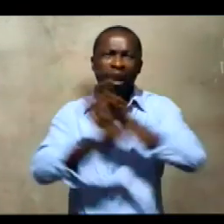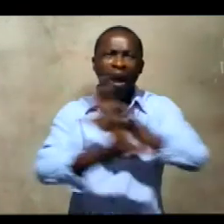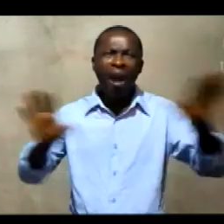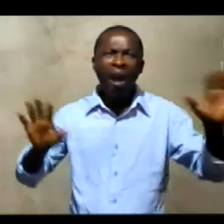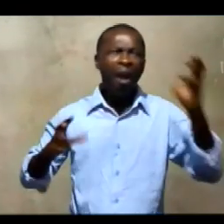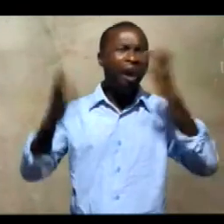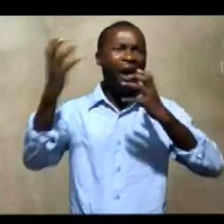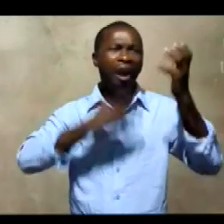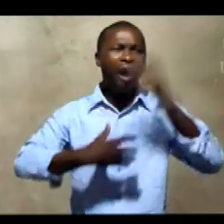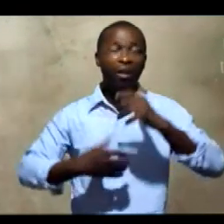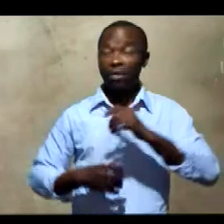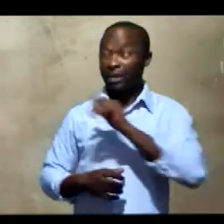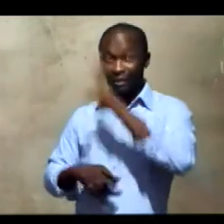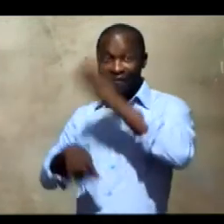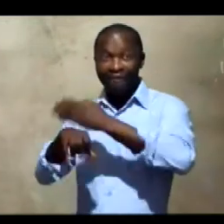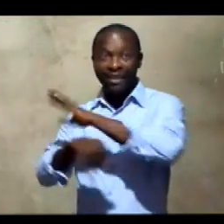président.